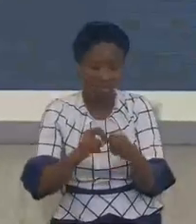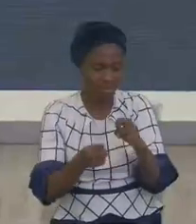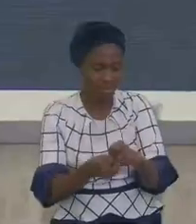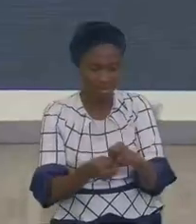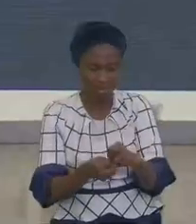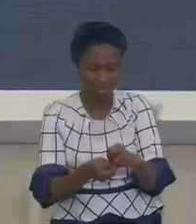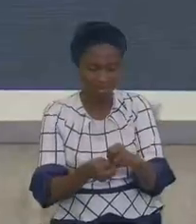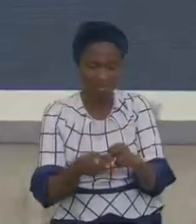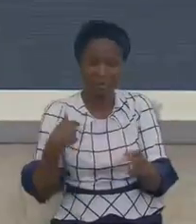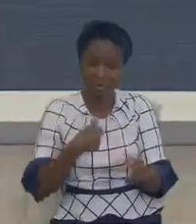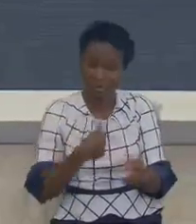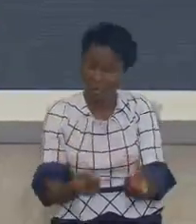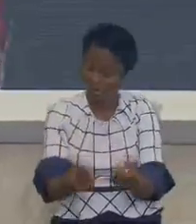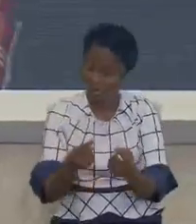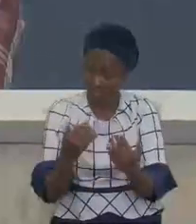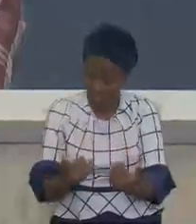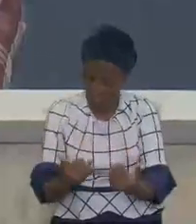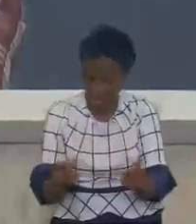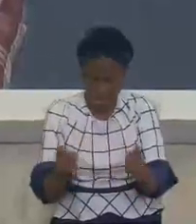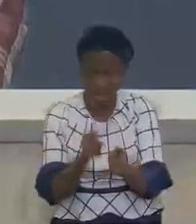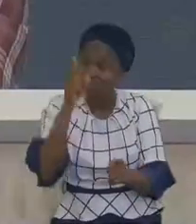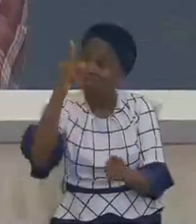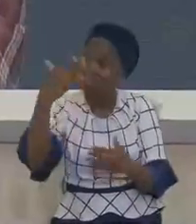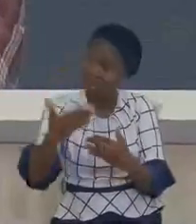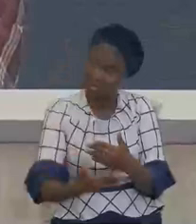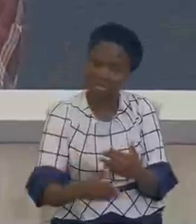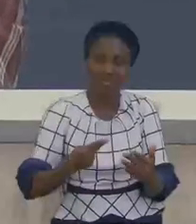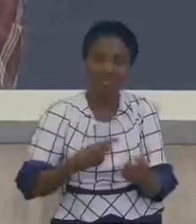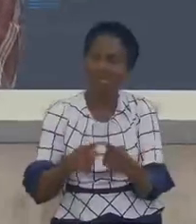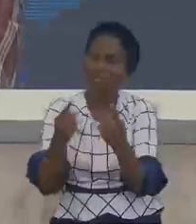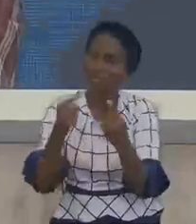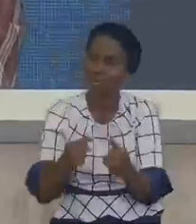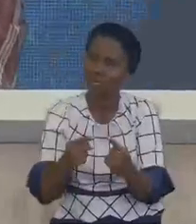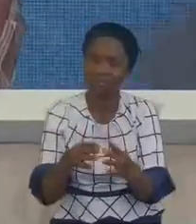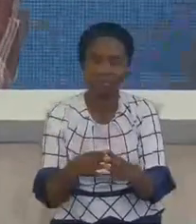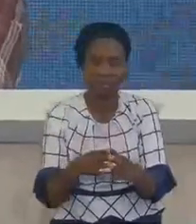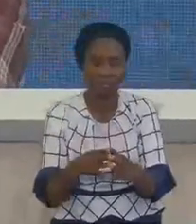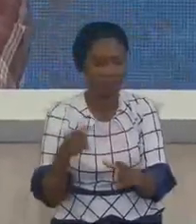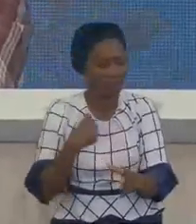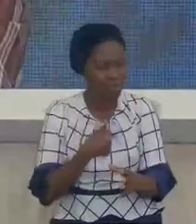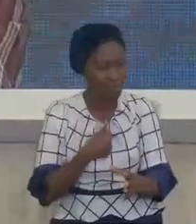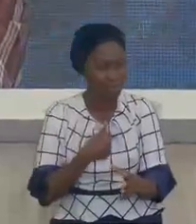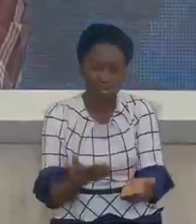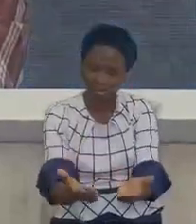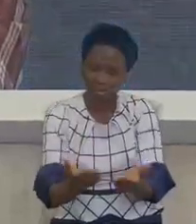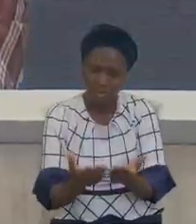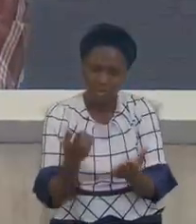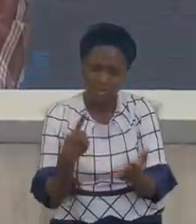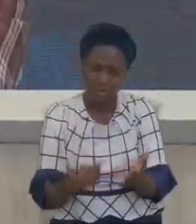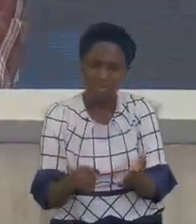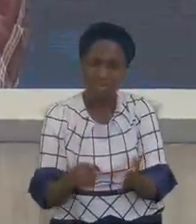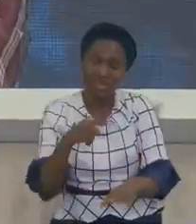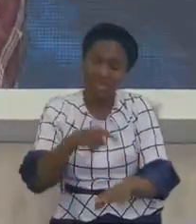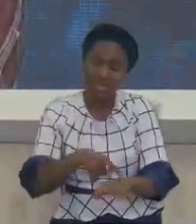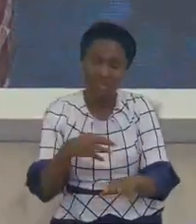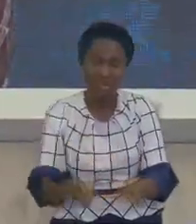nous as invités de venir. Nous voulons que les temps de déception passent